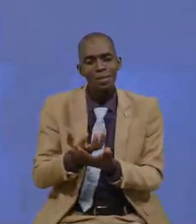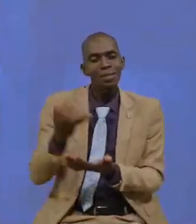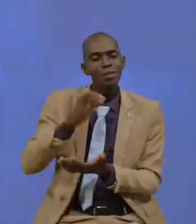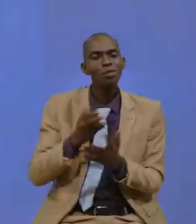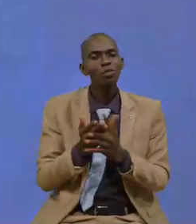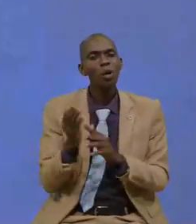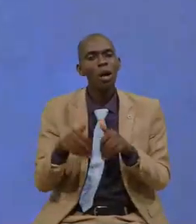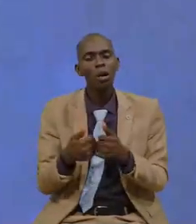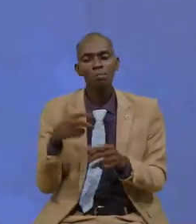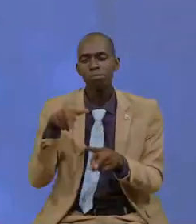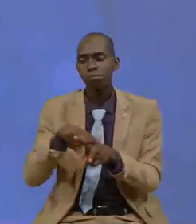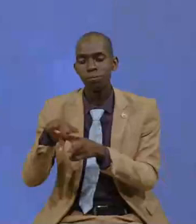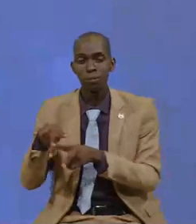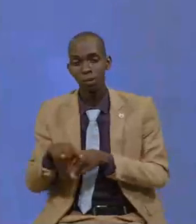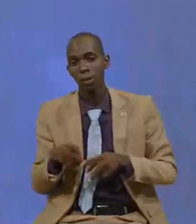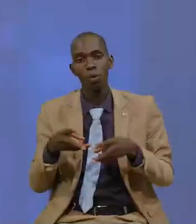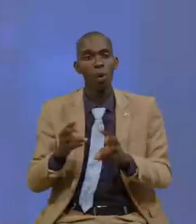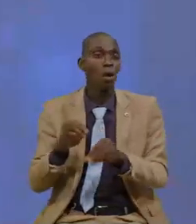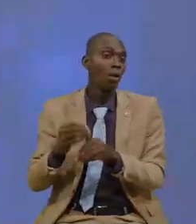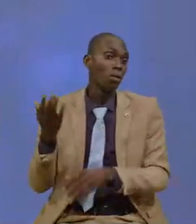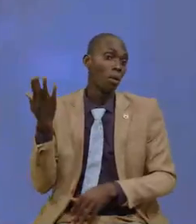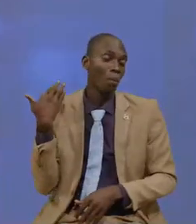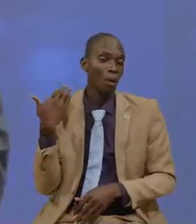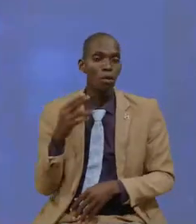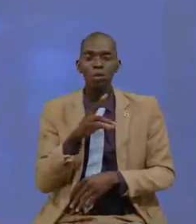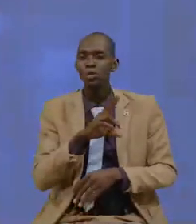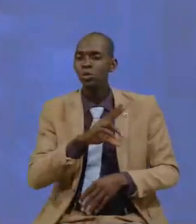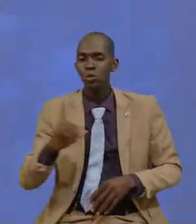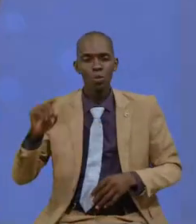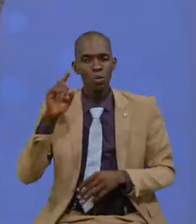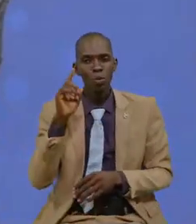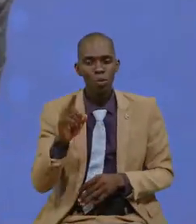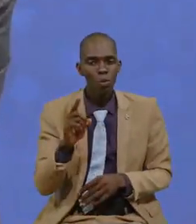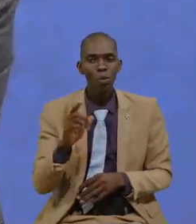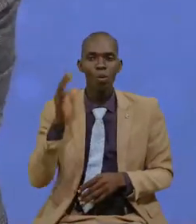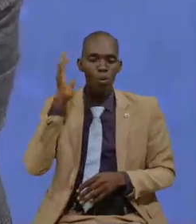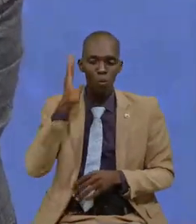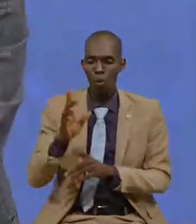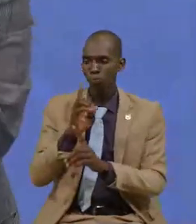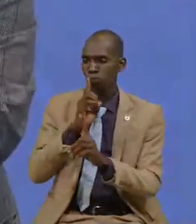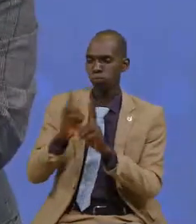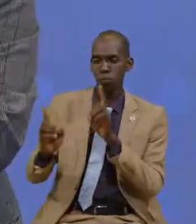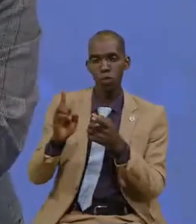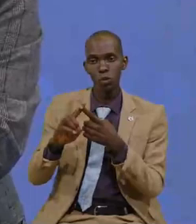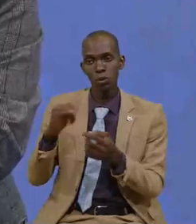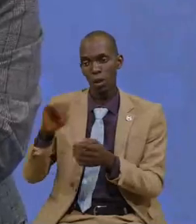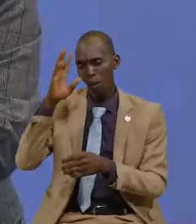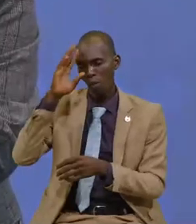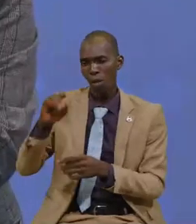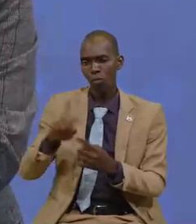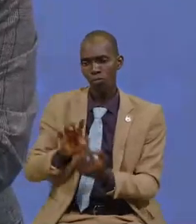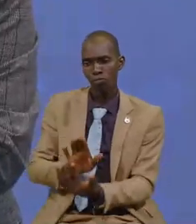qui a accumulé ses biens de façon frauduleuse dans le passé. Il n'y a personne qui puisse